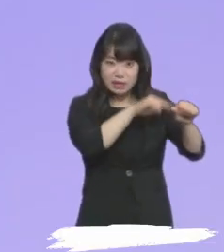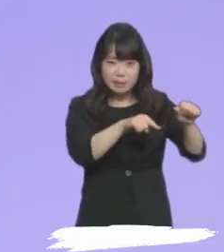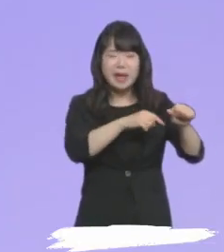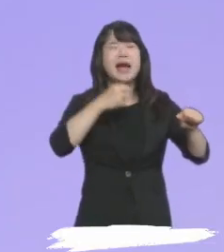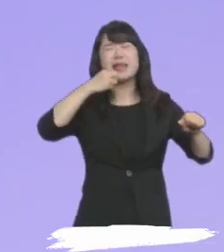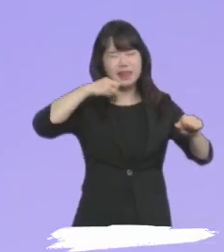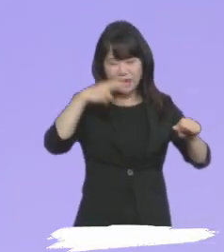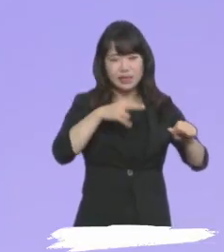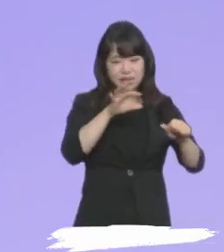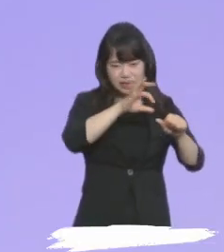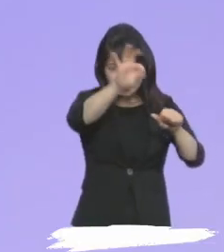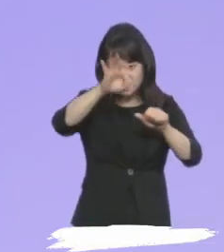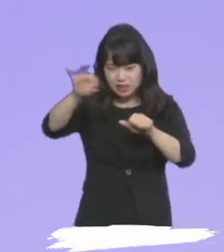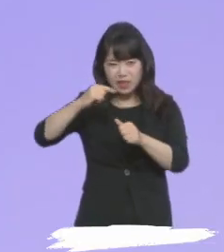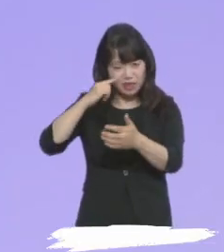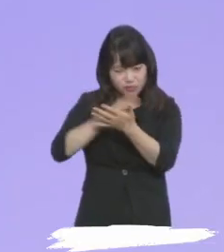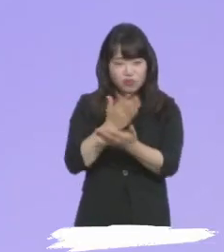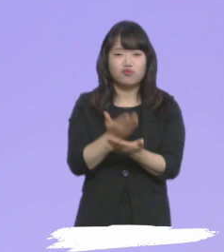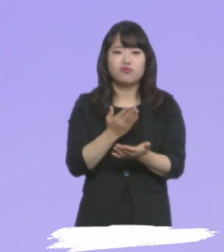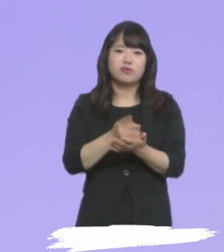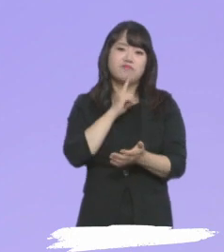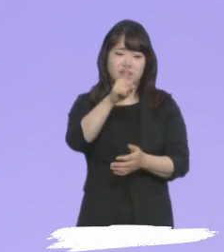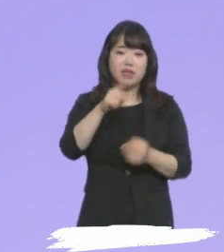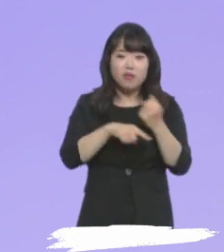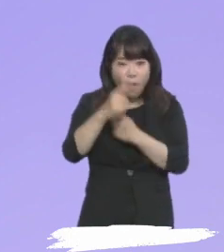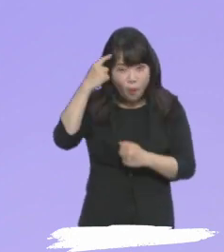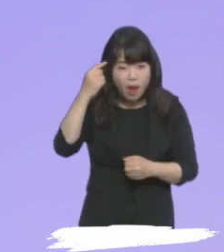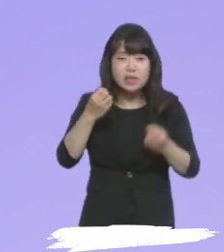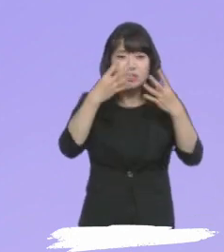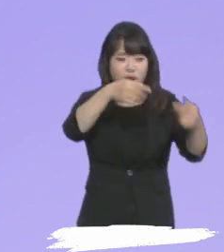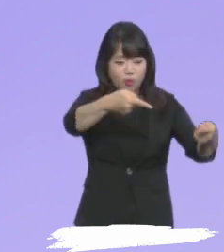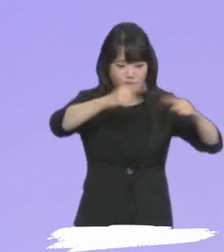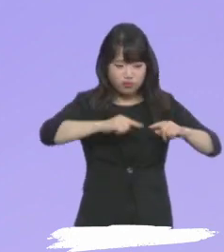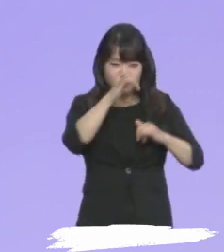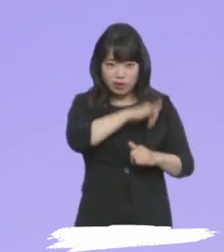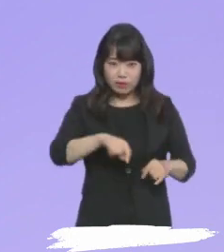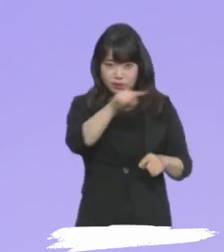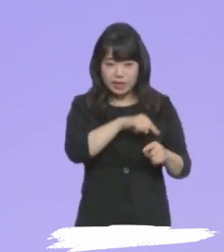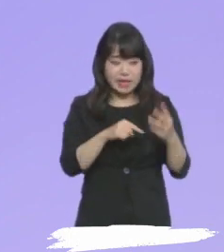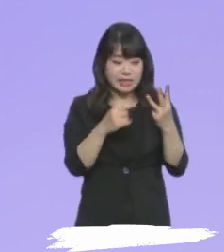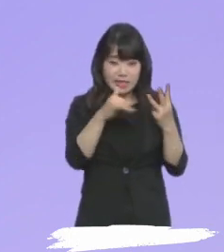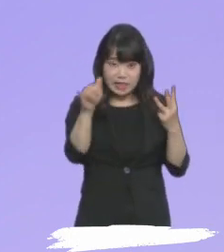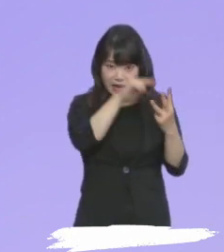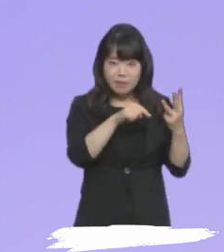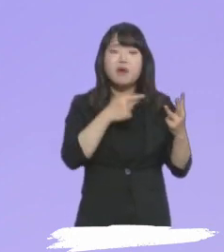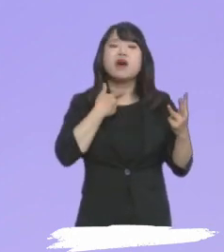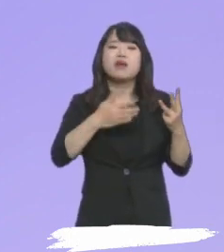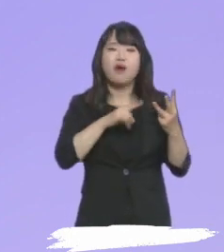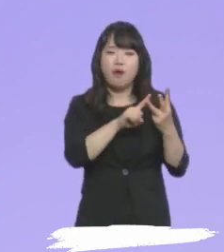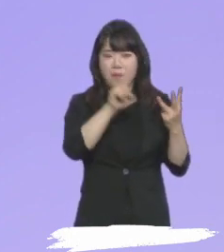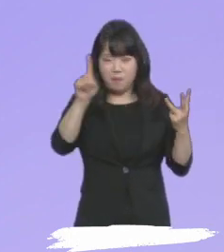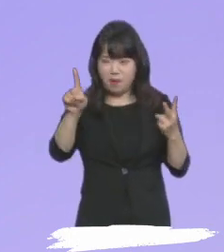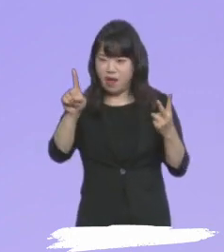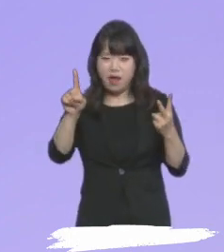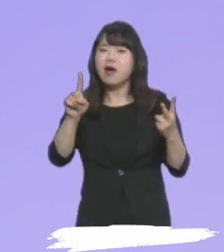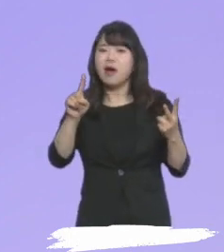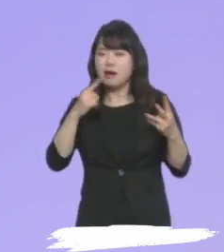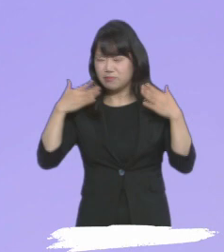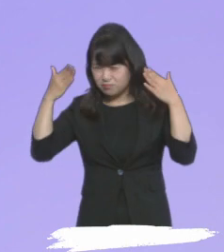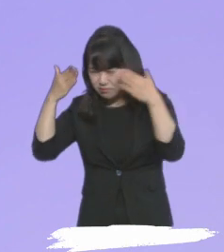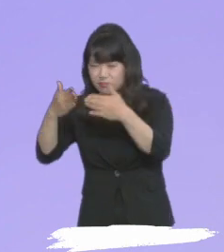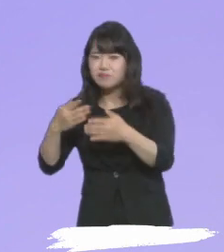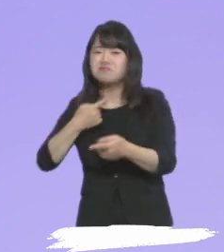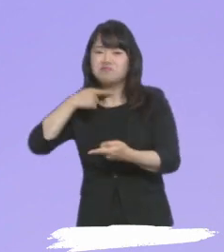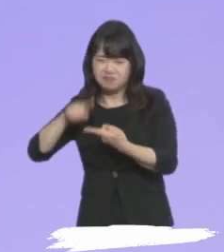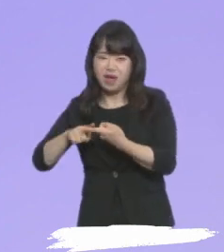다시 배정하자고 제안한 겁니다. 이유는 신규 채용된 3명 가운데 지원관 경력이 있는 1명만 모두